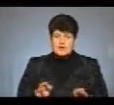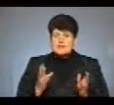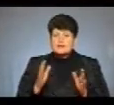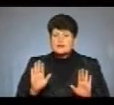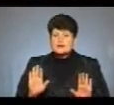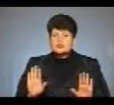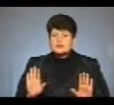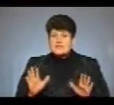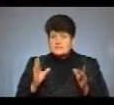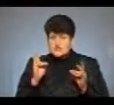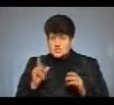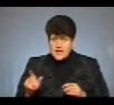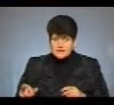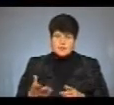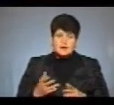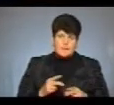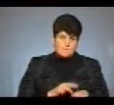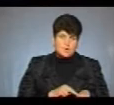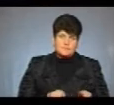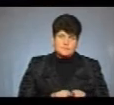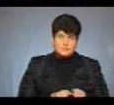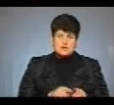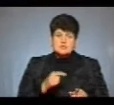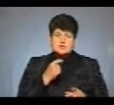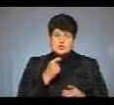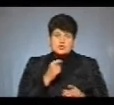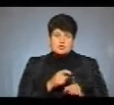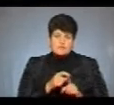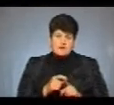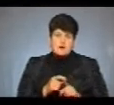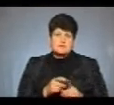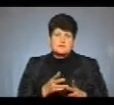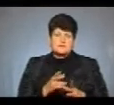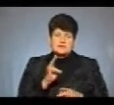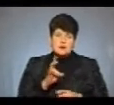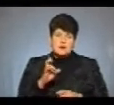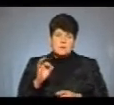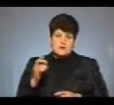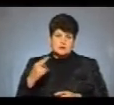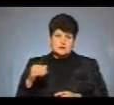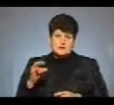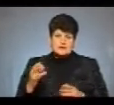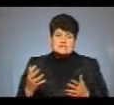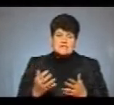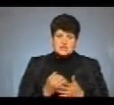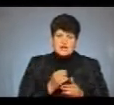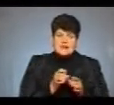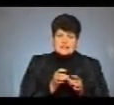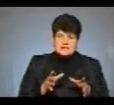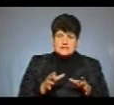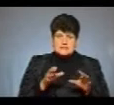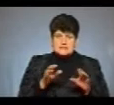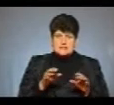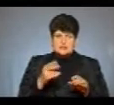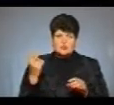що поліція. За словами піротехніка пожежно-рятувальної служби області Назарія Богдана, знайшли артилерійські снаряди